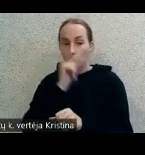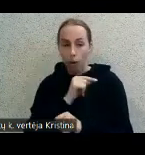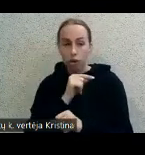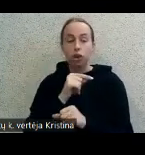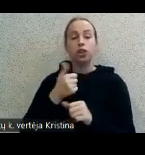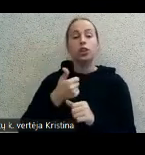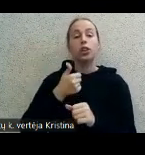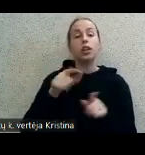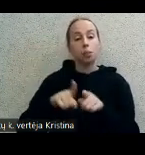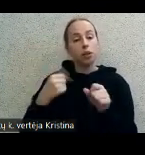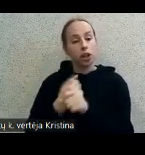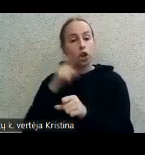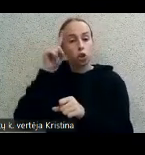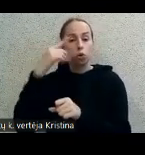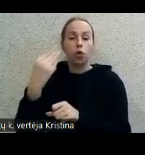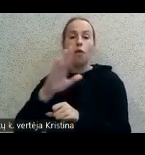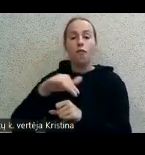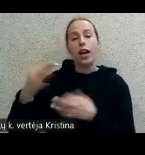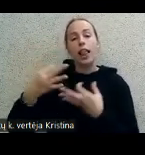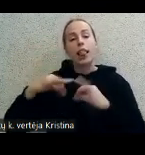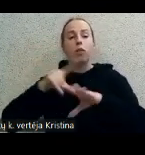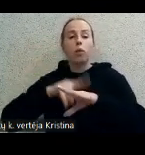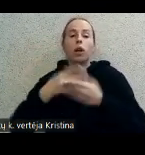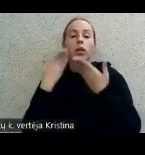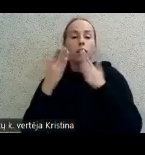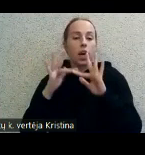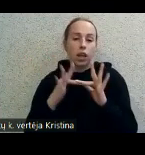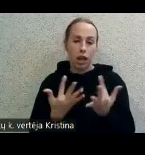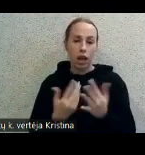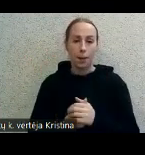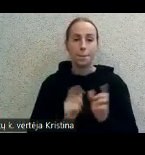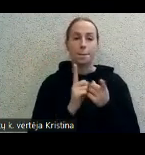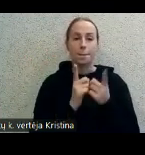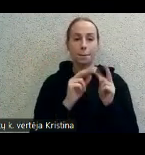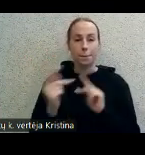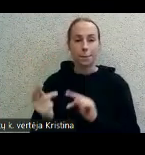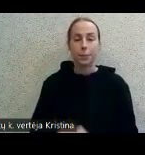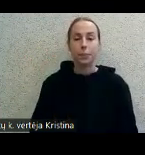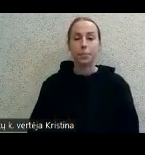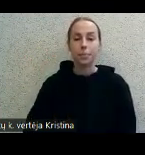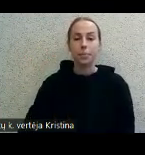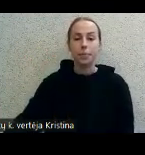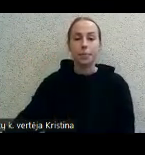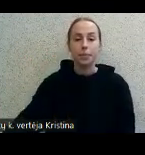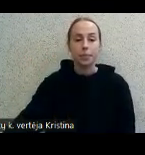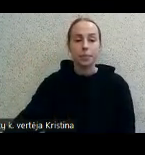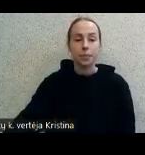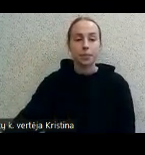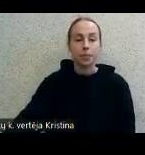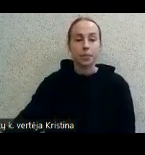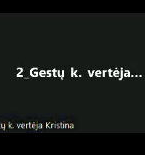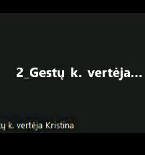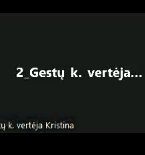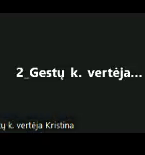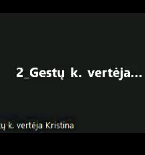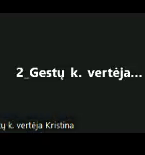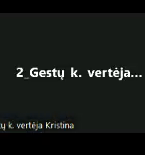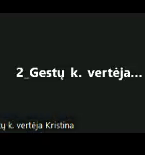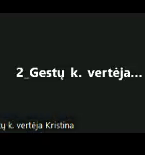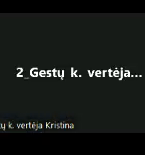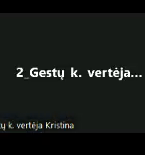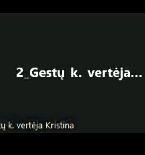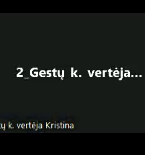laisvų laikų. Kartais skaito iš ekrano, kartais kaip aš grafiką ir komiksus,